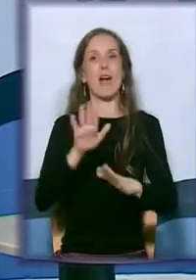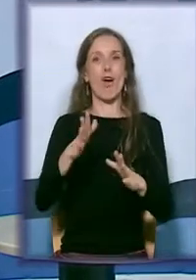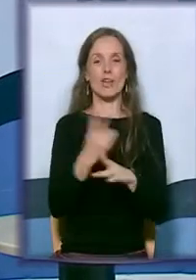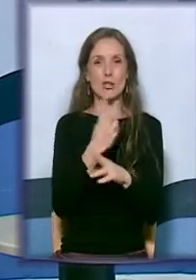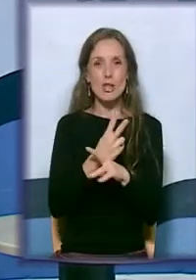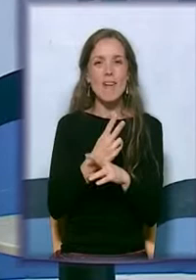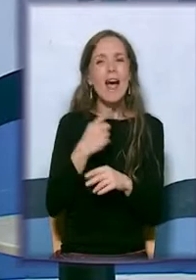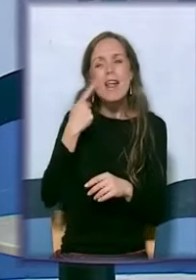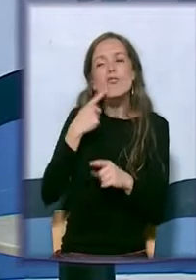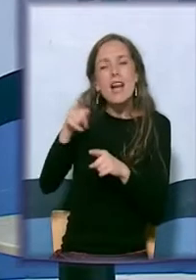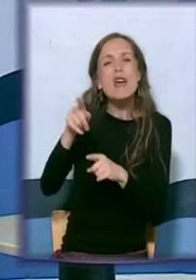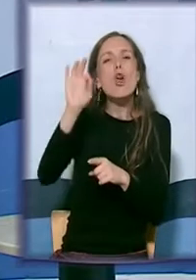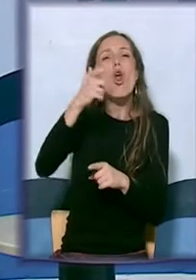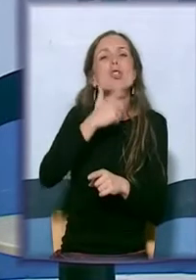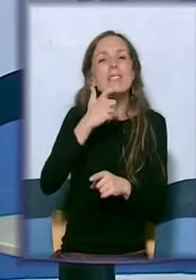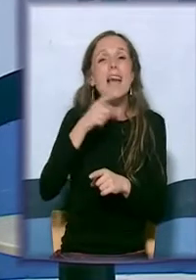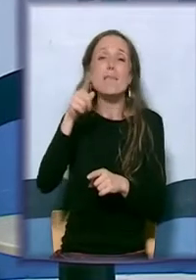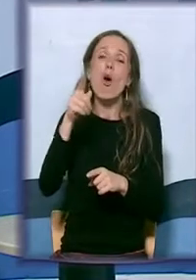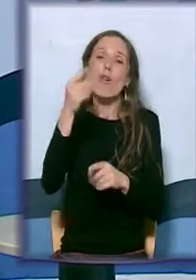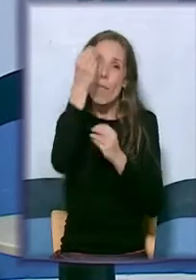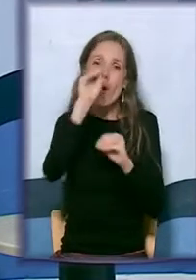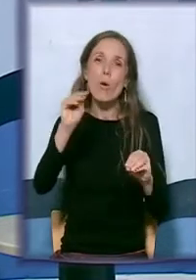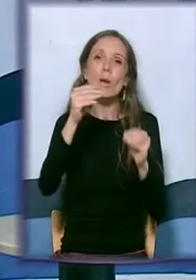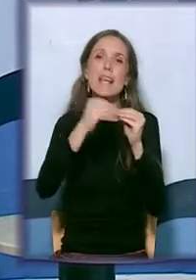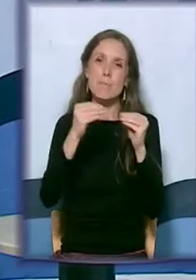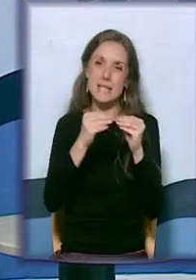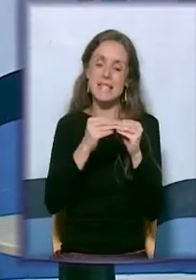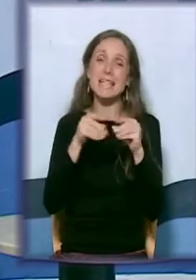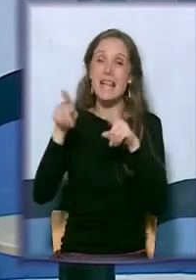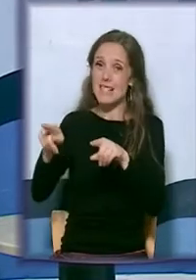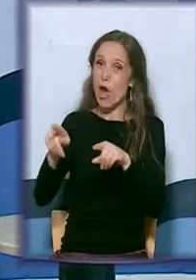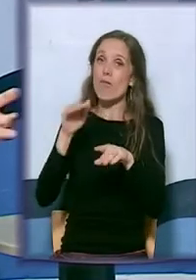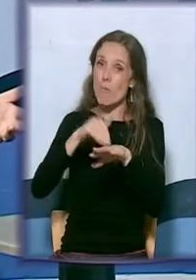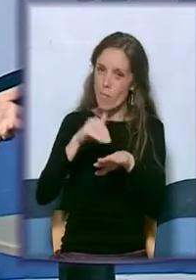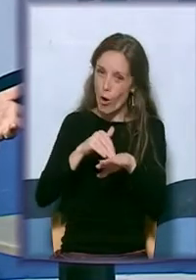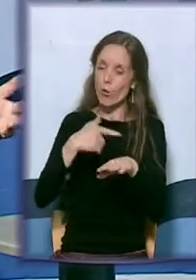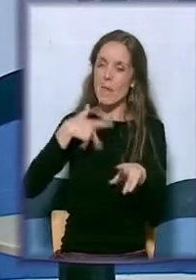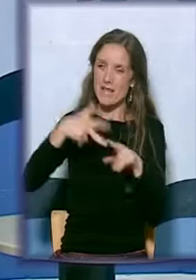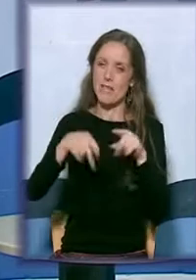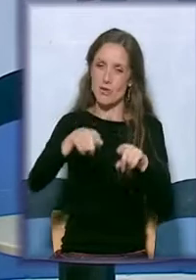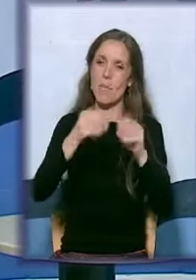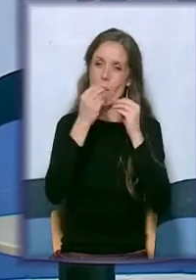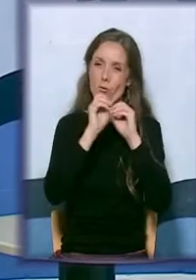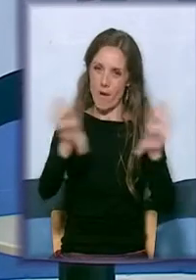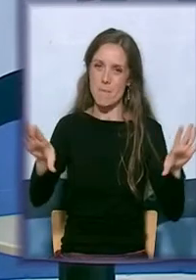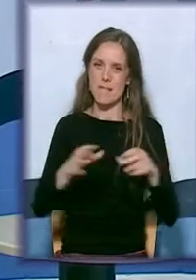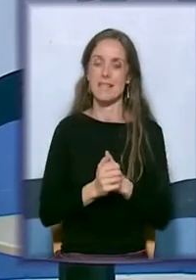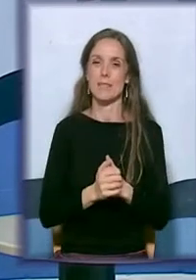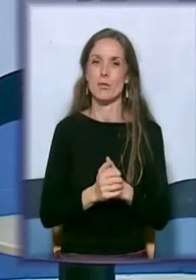šta vam on kaže. Ovo je poruka iz Bistrice, a ja sa tom porukom završavam emisiju koja se zove Upoznajte nas bolje.